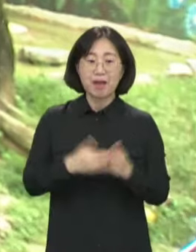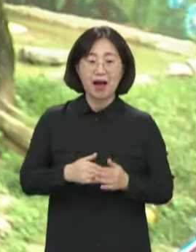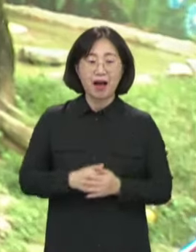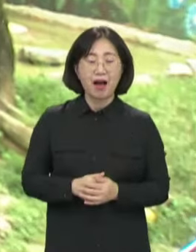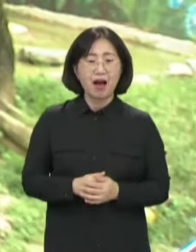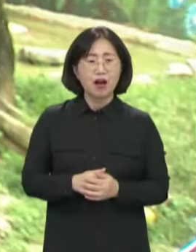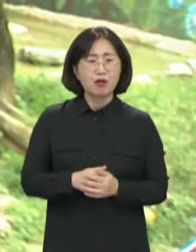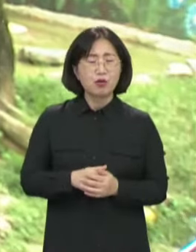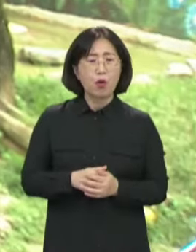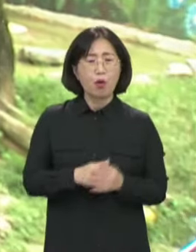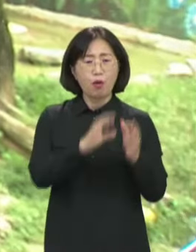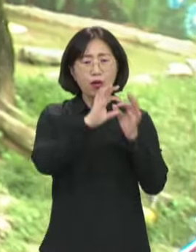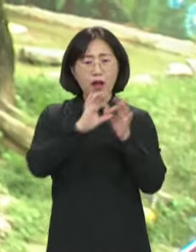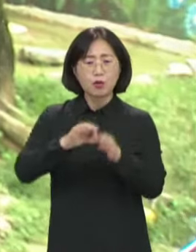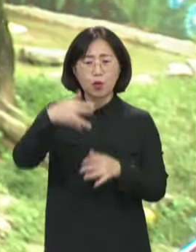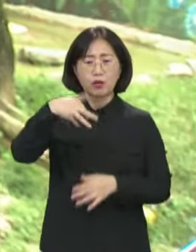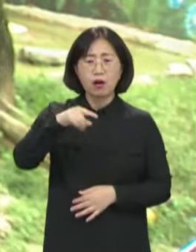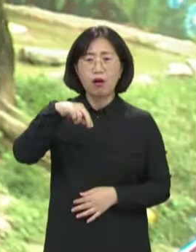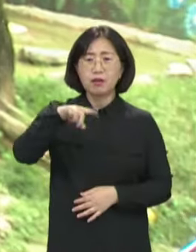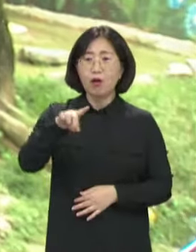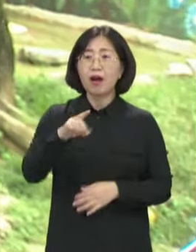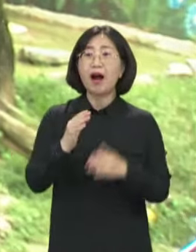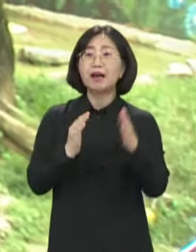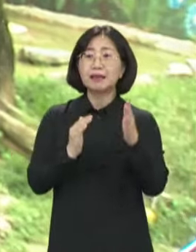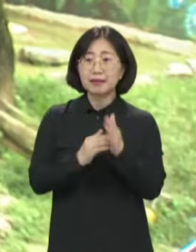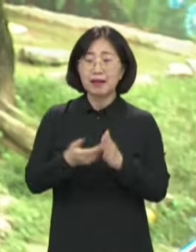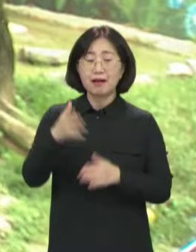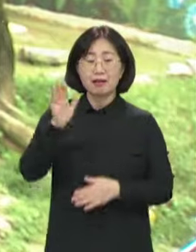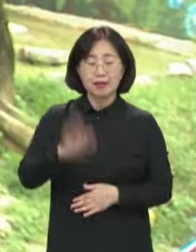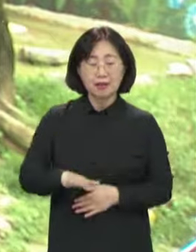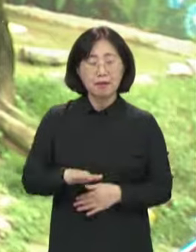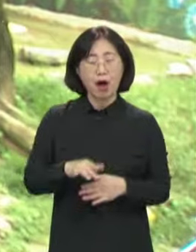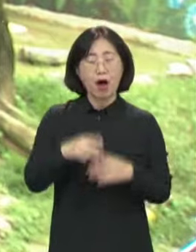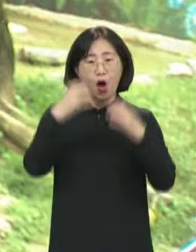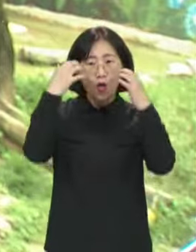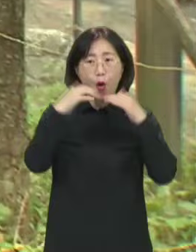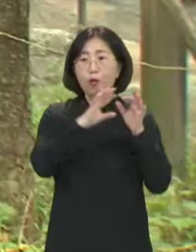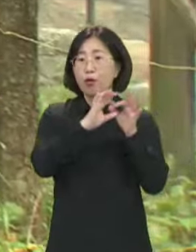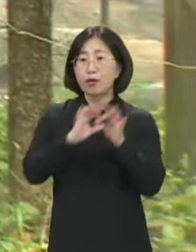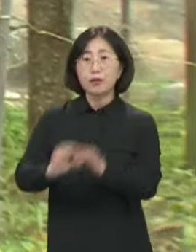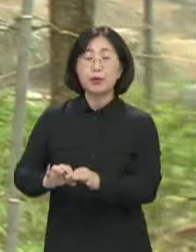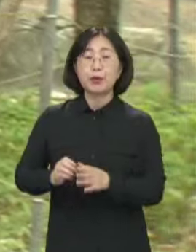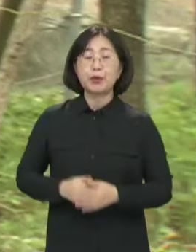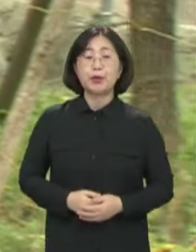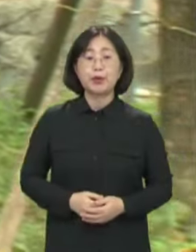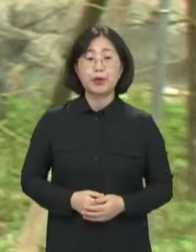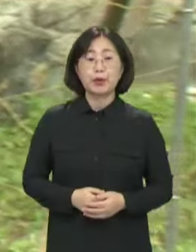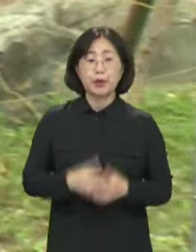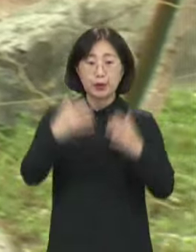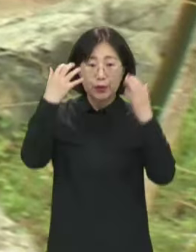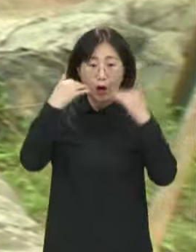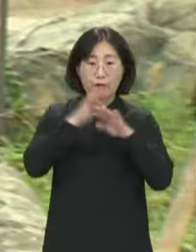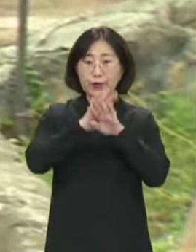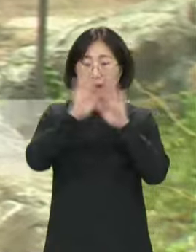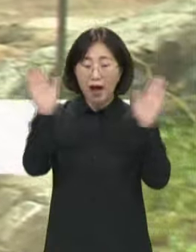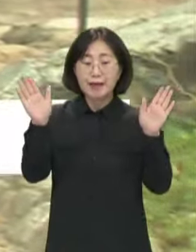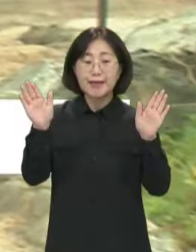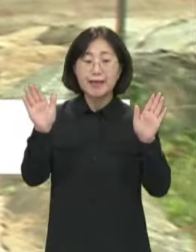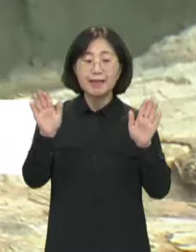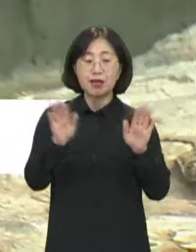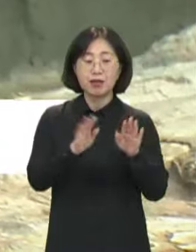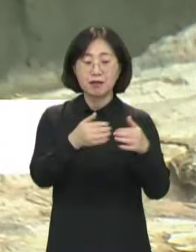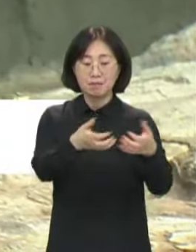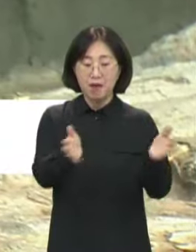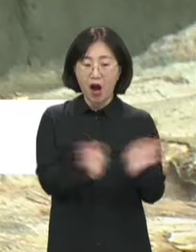여전한 무더위에 동물원 사육사들의 손길도 덩달아 분주해진 겁니다. 또 더운 낮 시간엔 방사장 문을